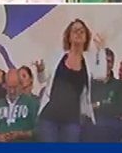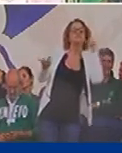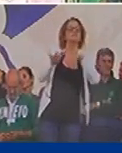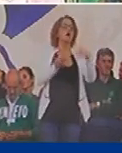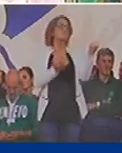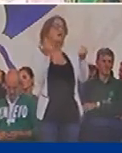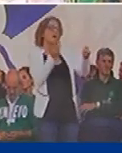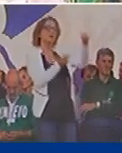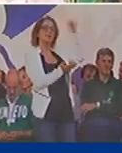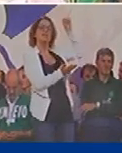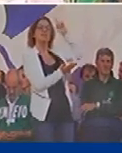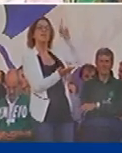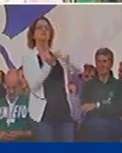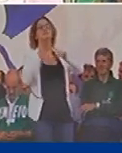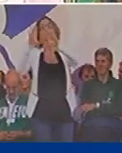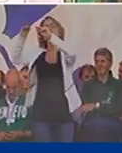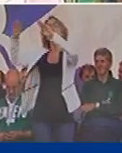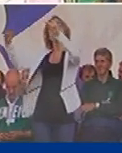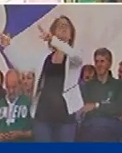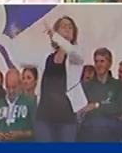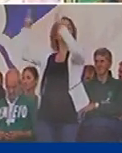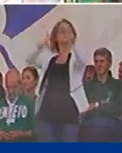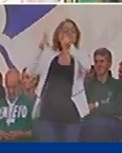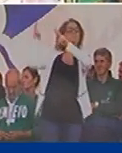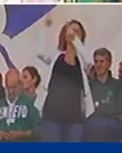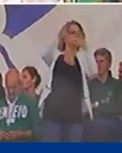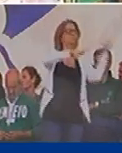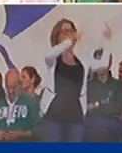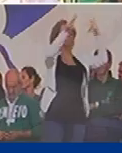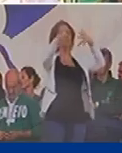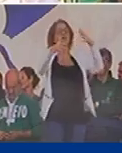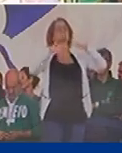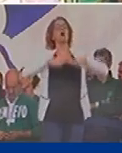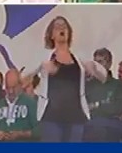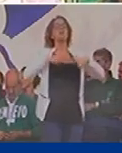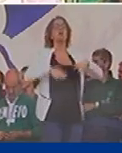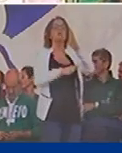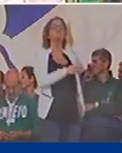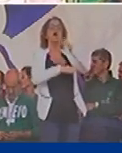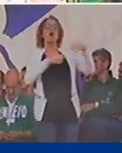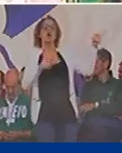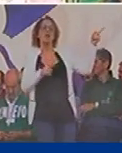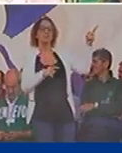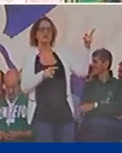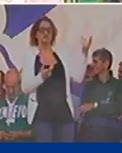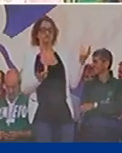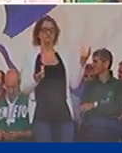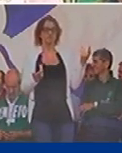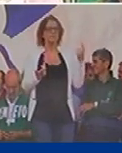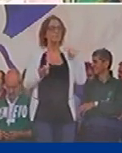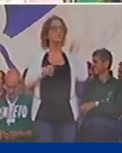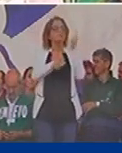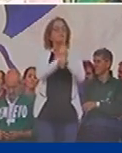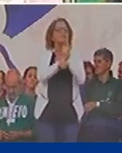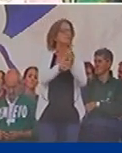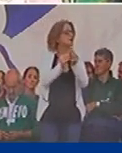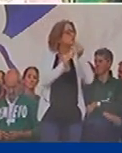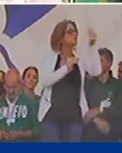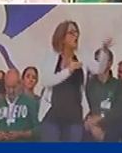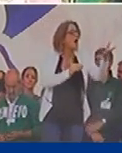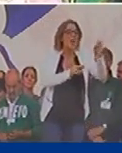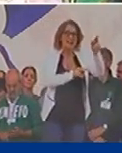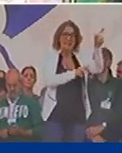tedesche, i mobili che arrivano da chissà dove e le magliette del Bangladesh. dia a suo figlio